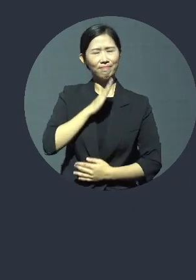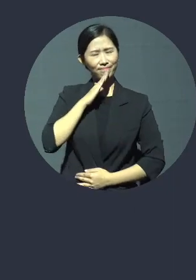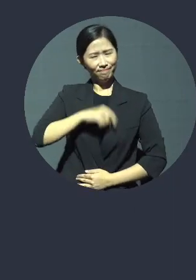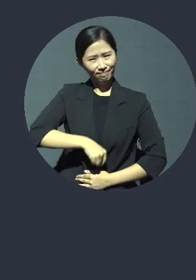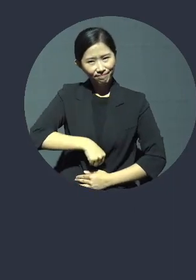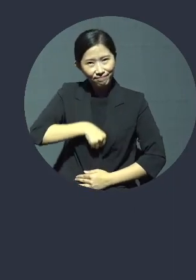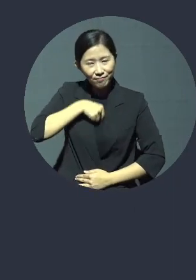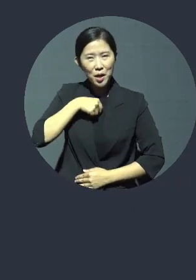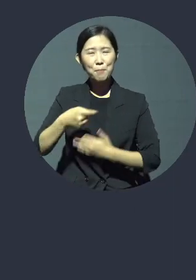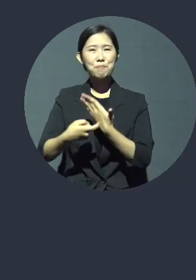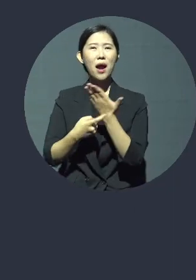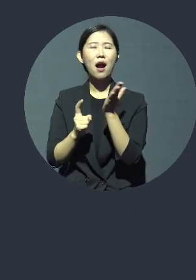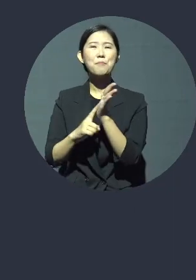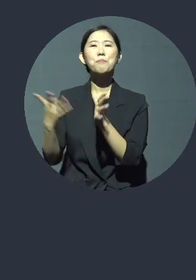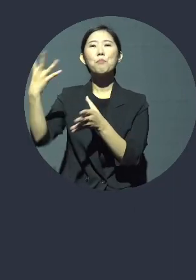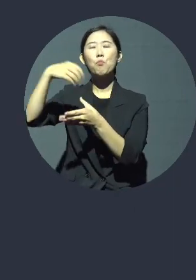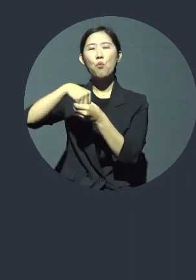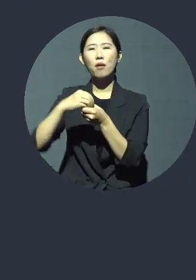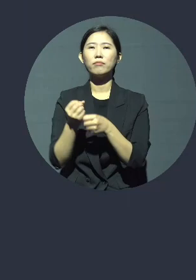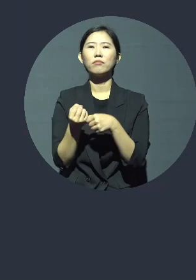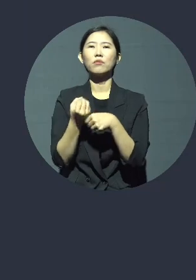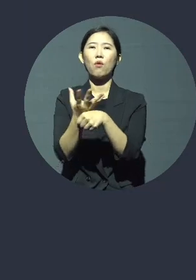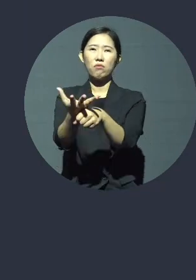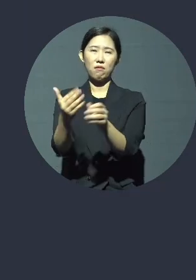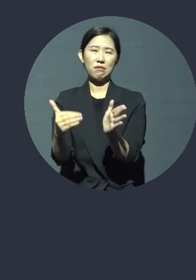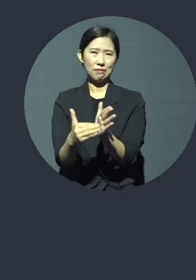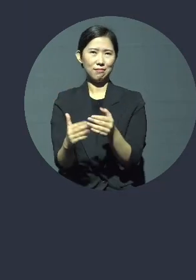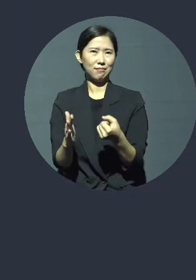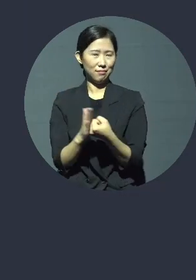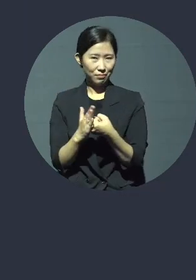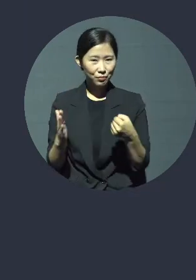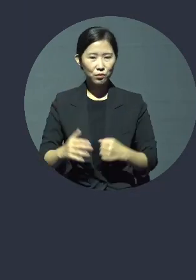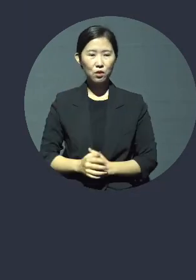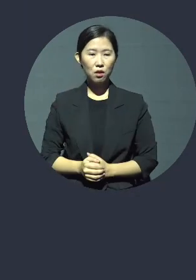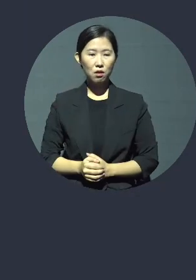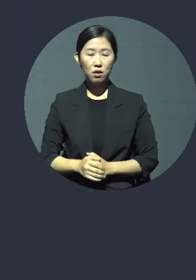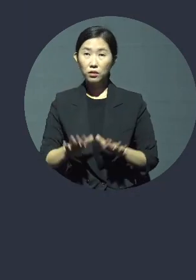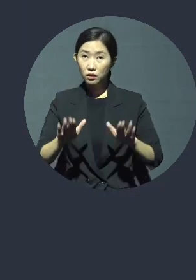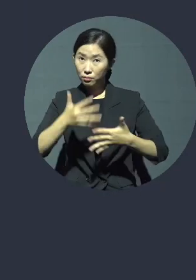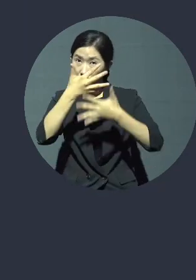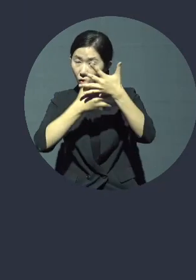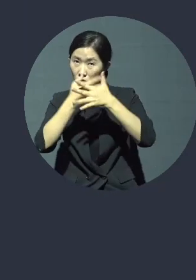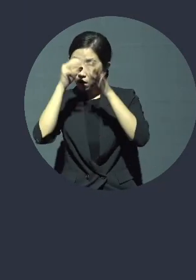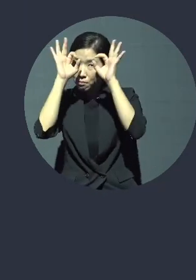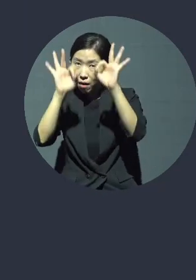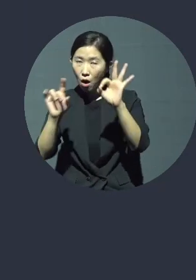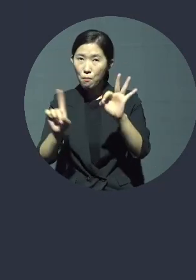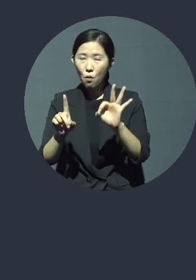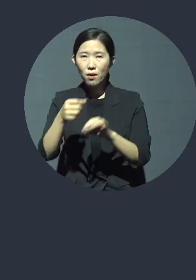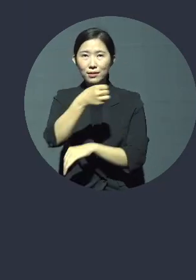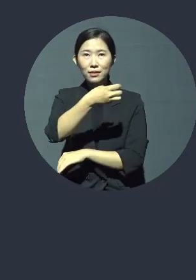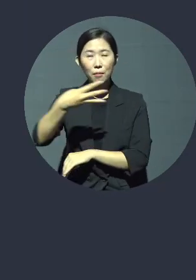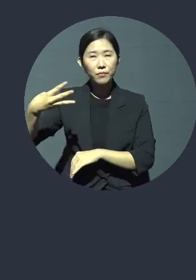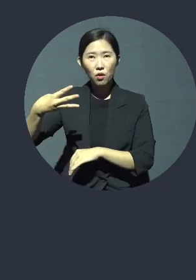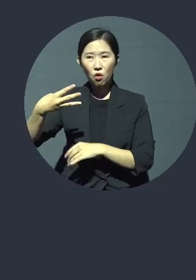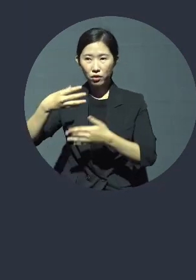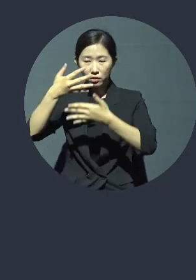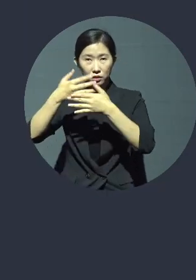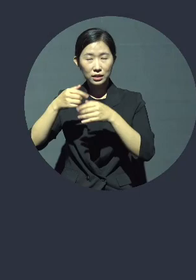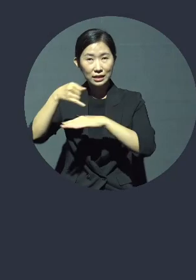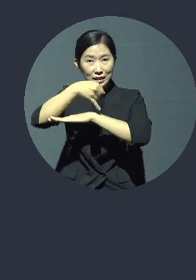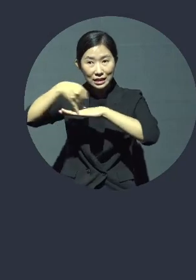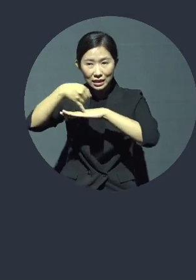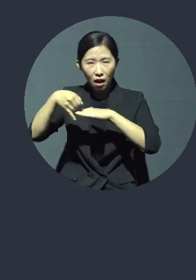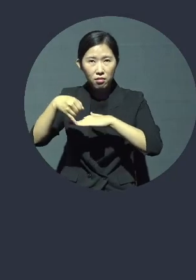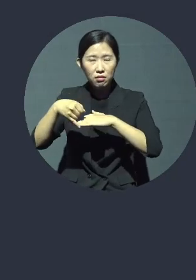전시였었습니다. 혹시 보신 분들도 있으실 것 같은데요. 상당히 그 줄도 길었었고요. 뭐 삼성이